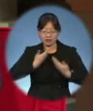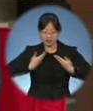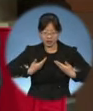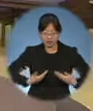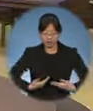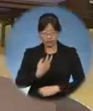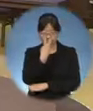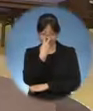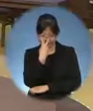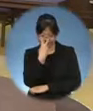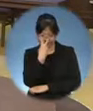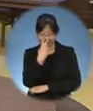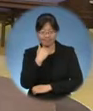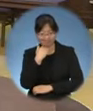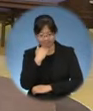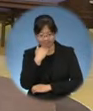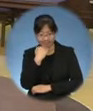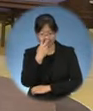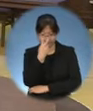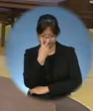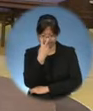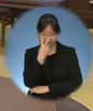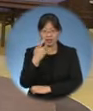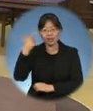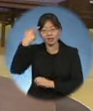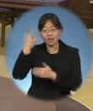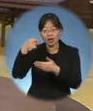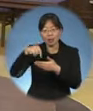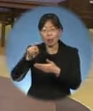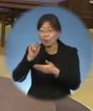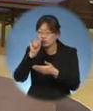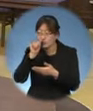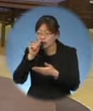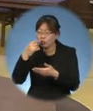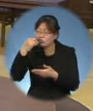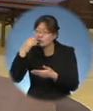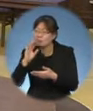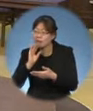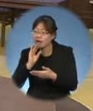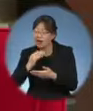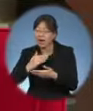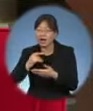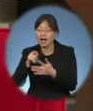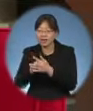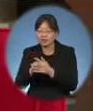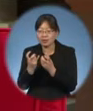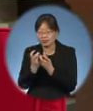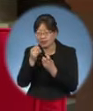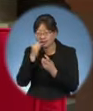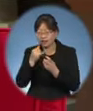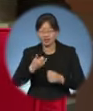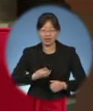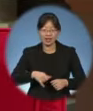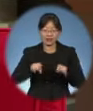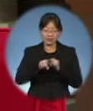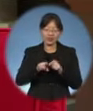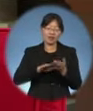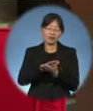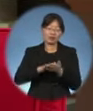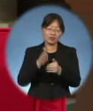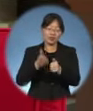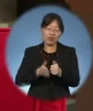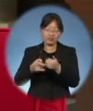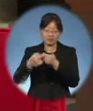됩니다. 우리가 뇌 안에 뭐가 있는지 궁금하신다고 그랬죠? 예. 방법이 있습니다. 뭐요? 아이랑 노세요. 놀면 돼요? 놀아서